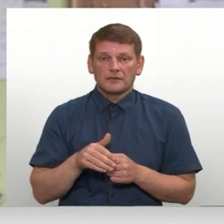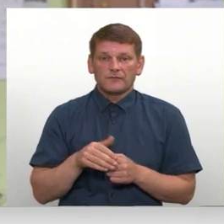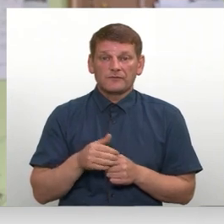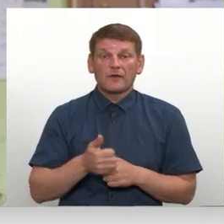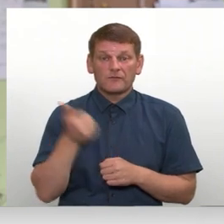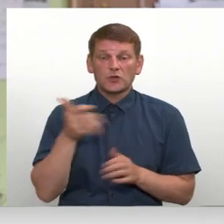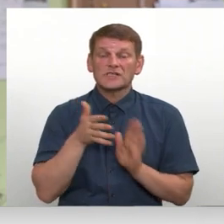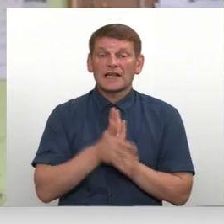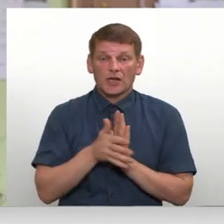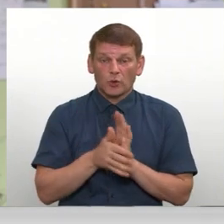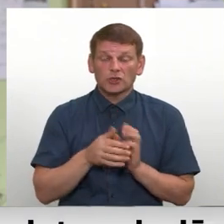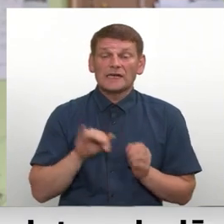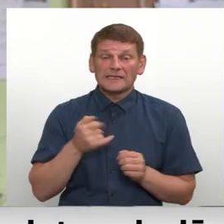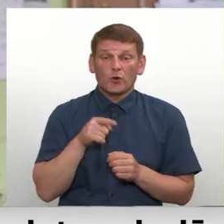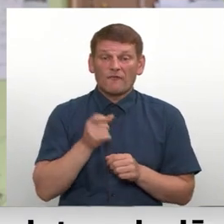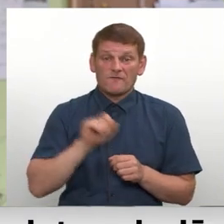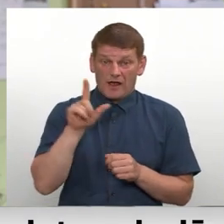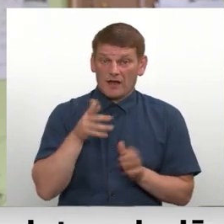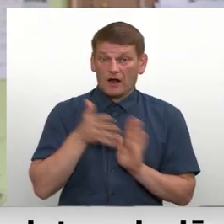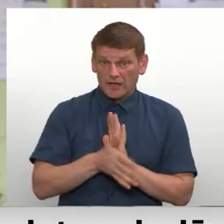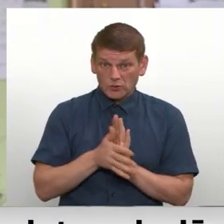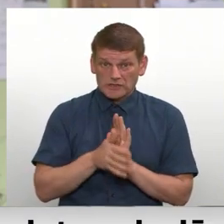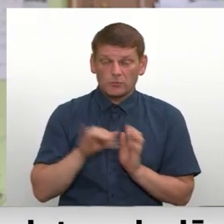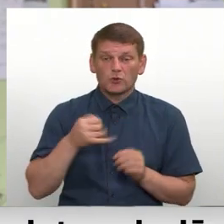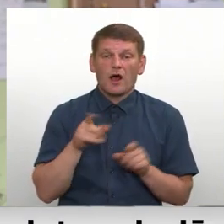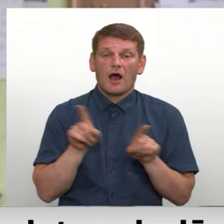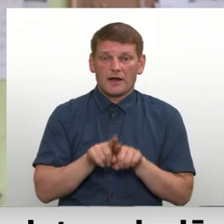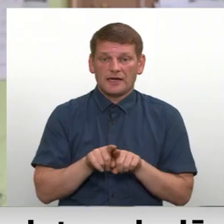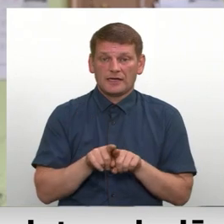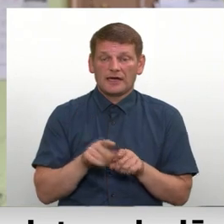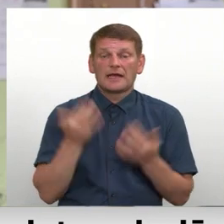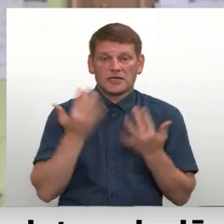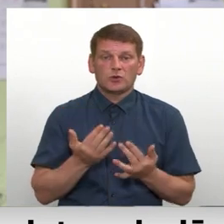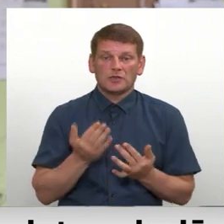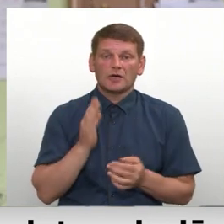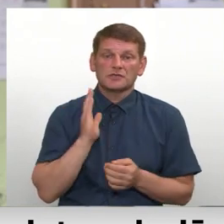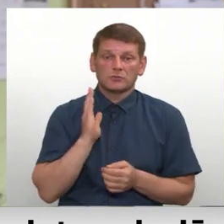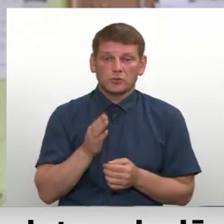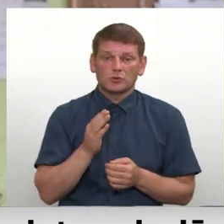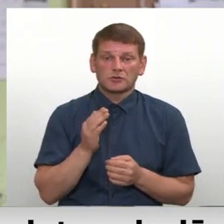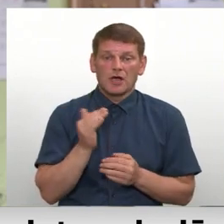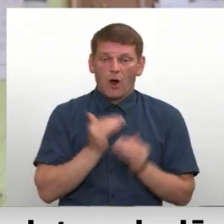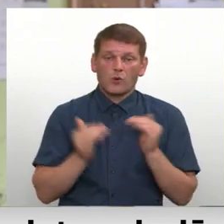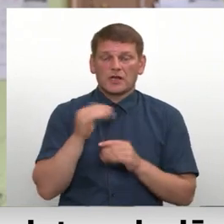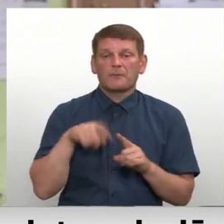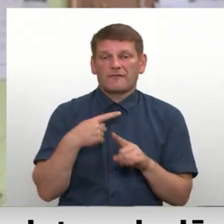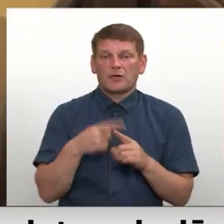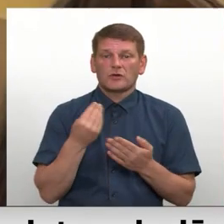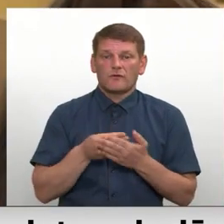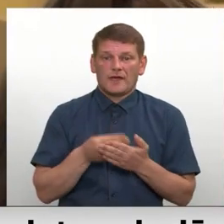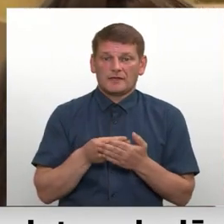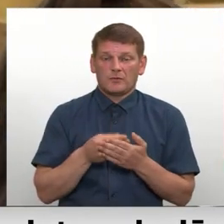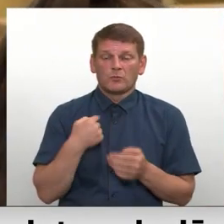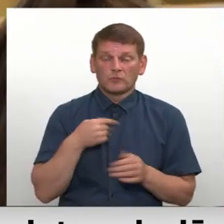viņus lietošanu, un jo vairāk mēs to lietosim, jo arī rezultāts būs ar augstāku pievienoto vērtību.